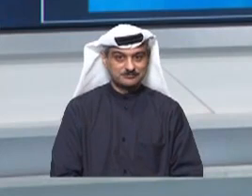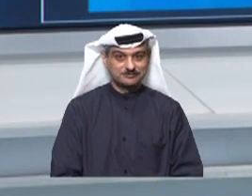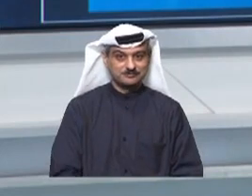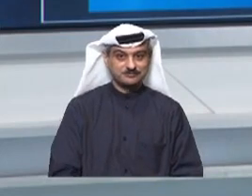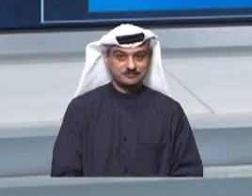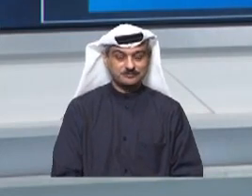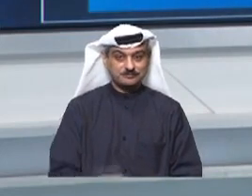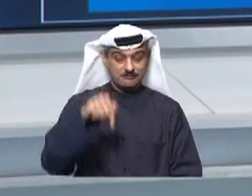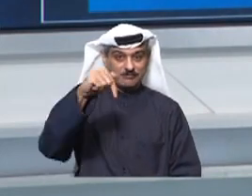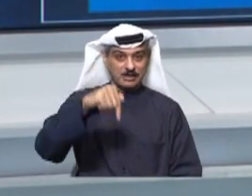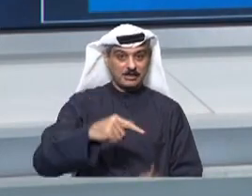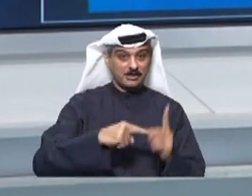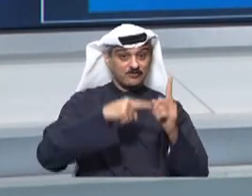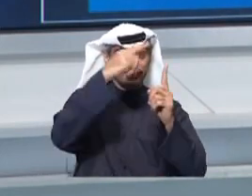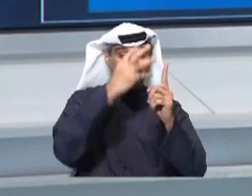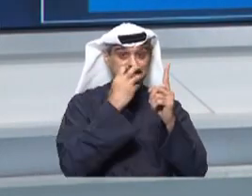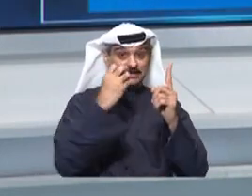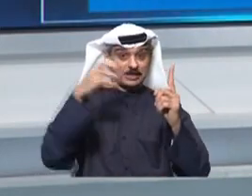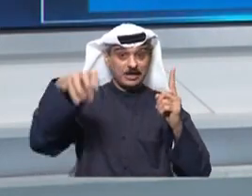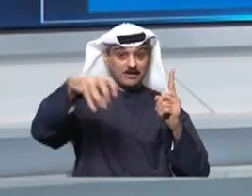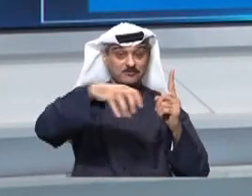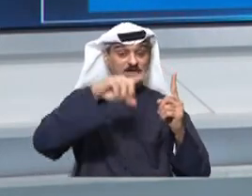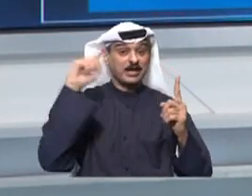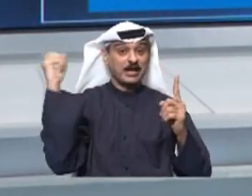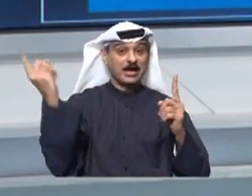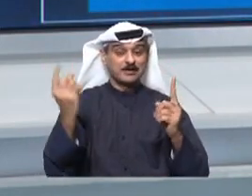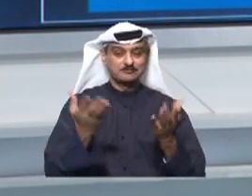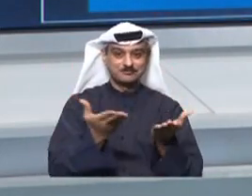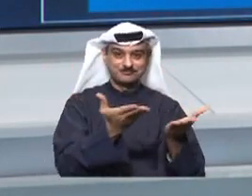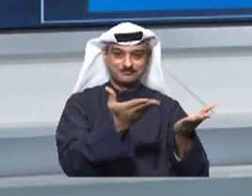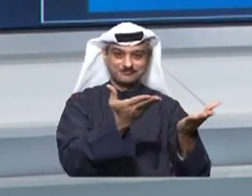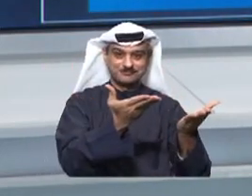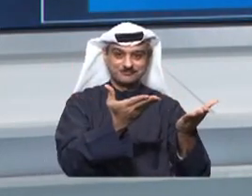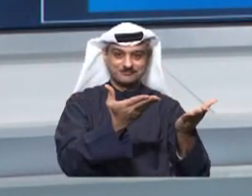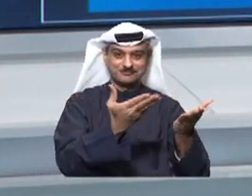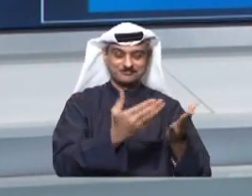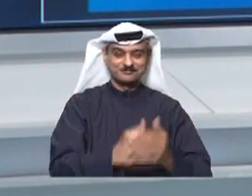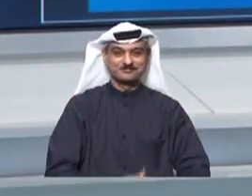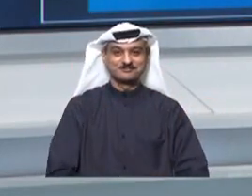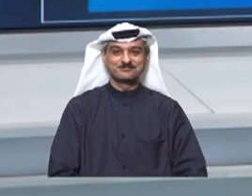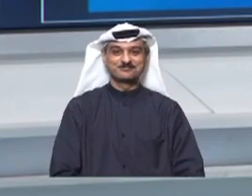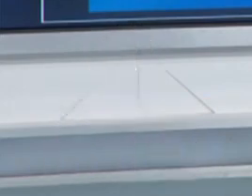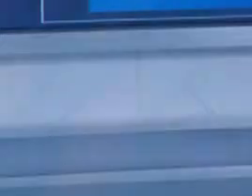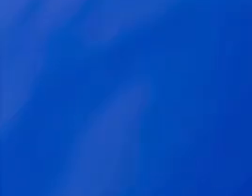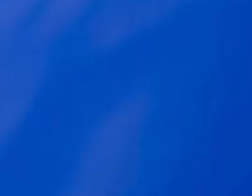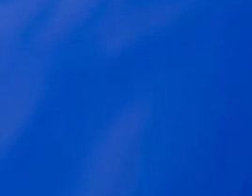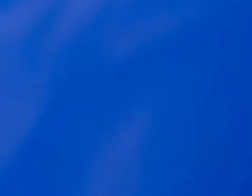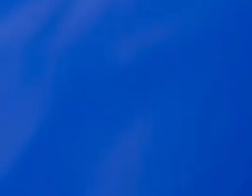أما الآن أترككم مع هذه الجولة لدرجات الحرارة في بعض العواصم والمدن حول العالم.